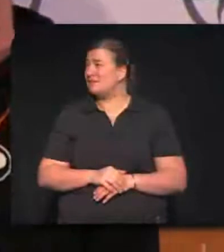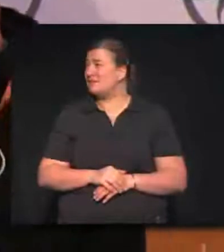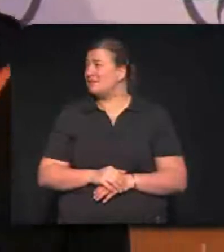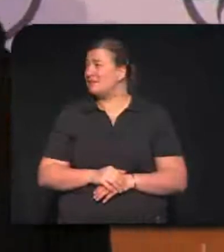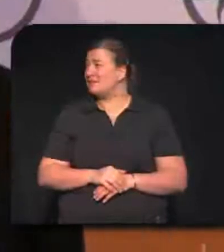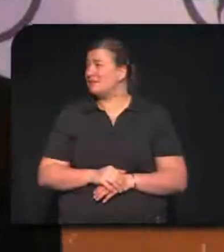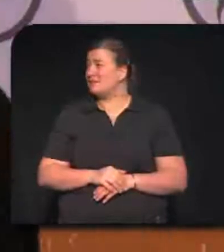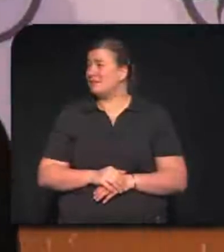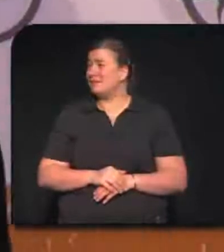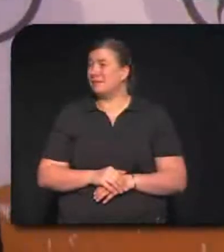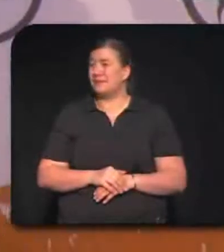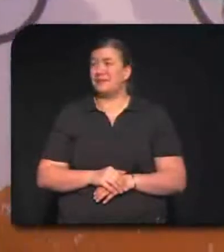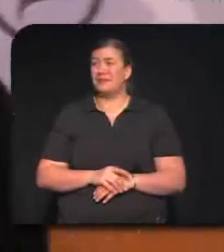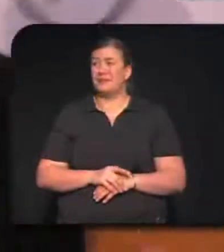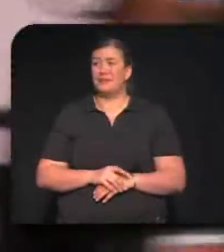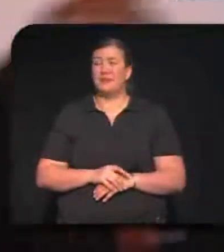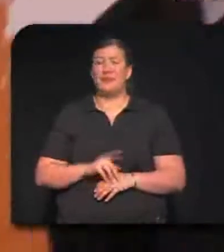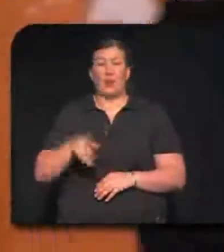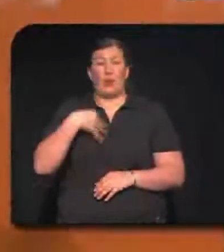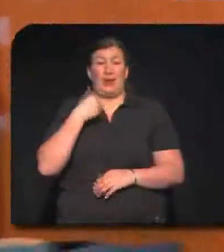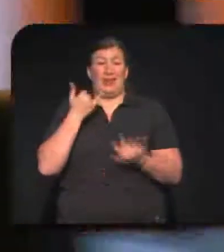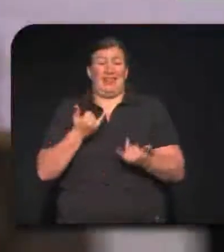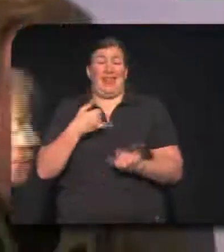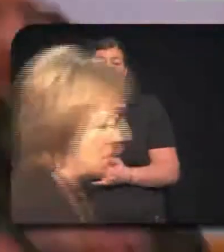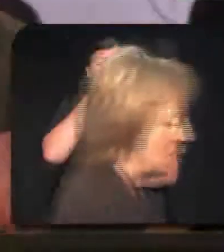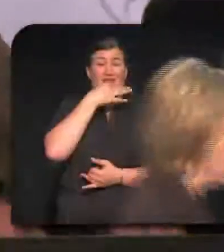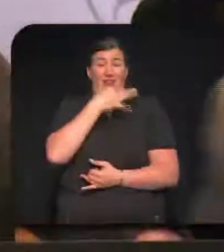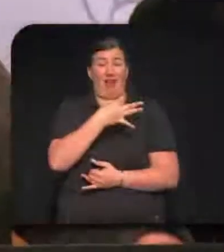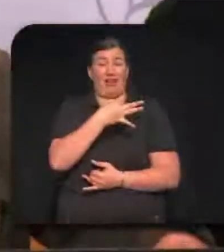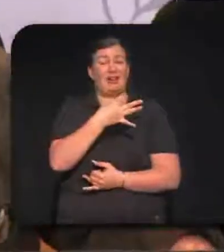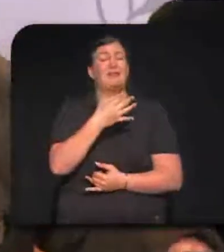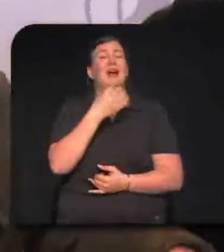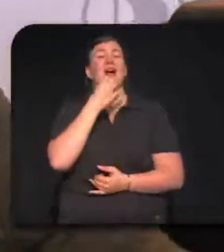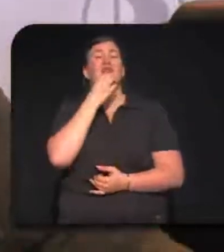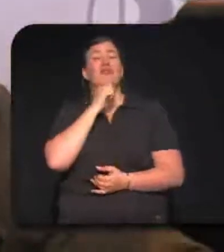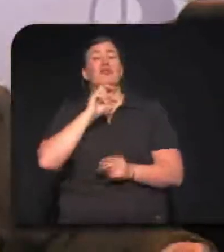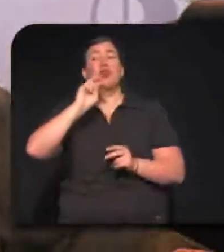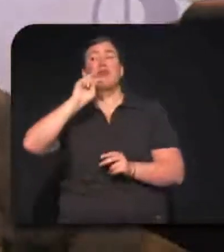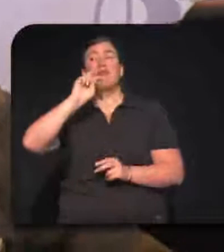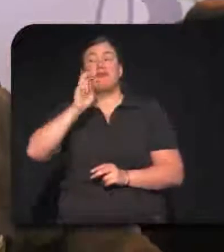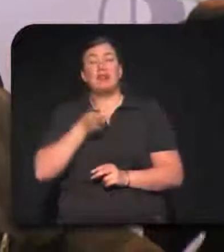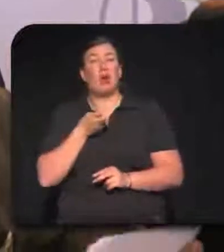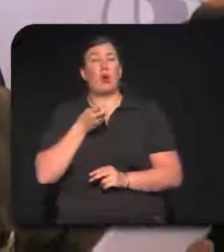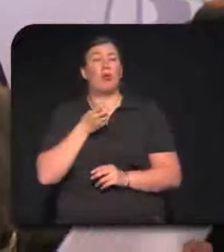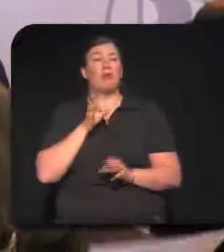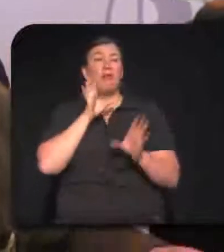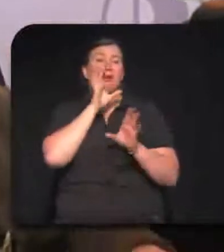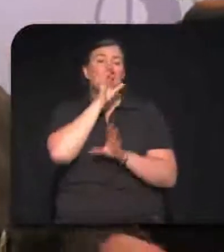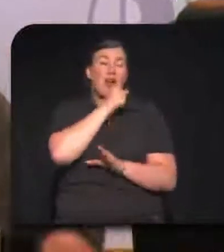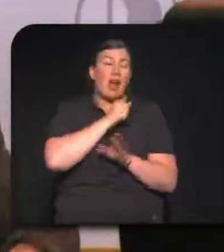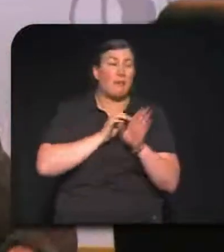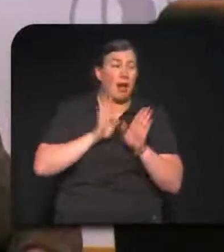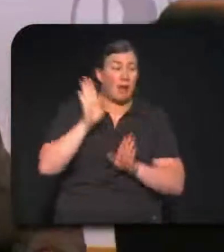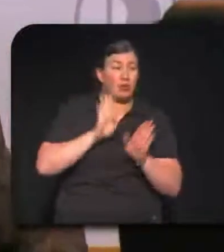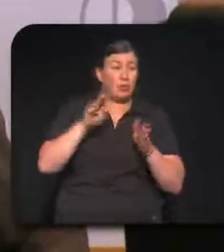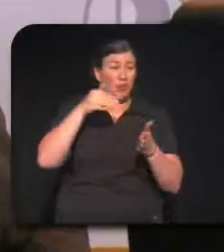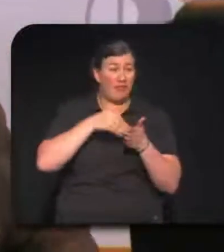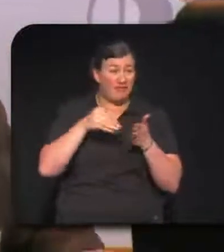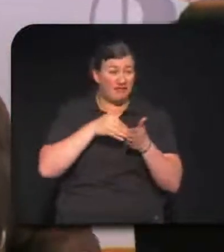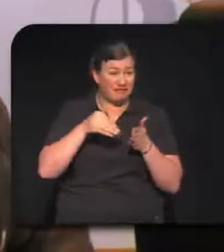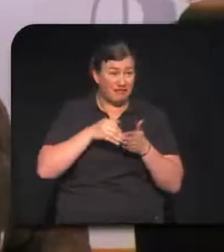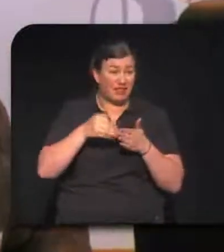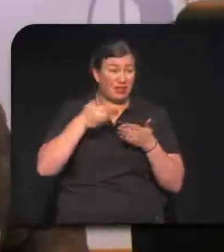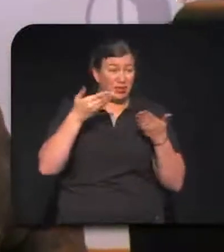also die Frage ist jetzt wollt ihr mit den geheimen Abstimmungen so weiter